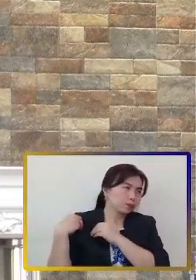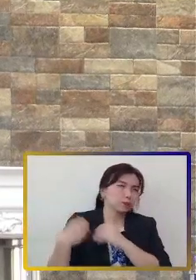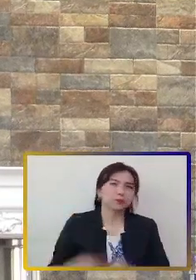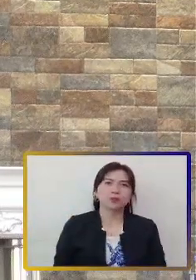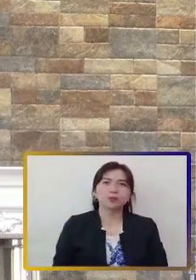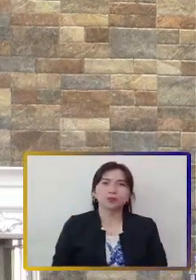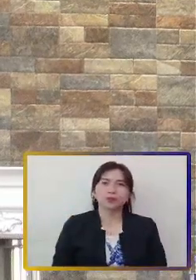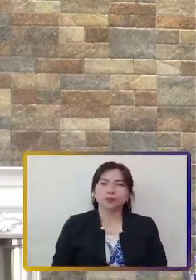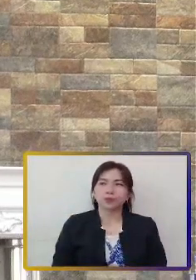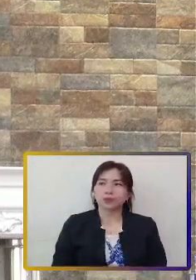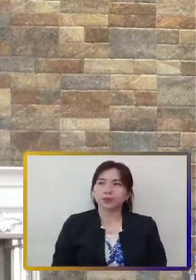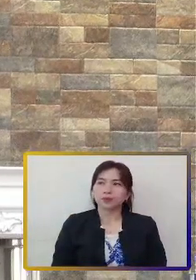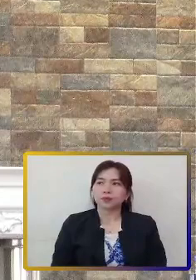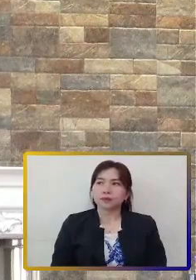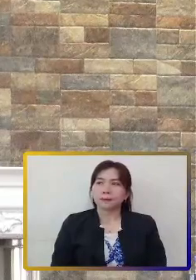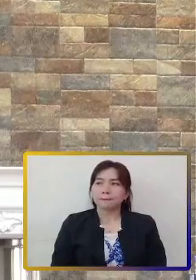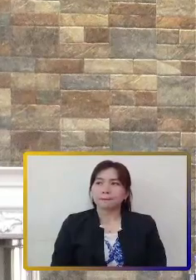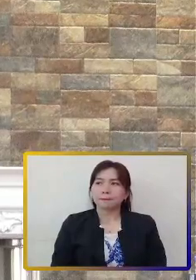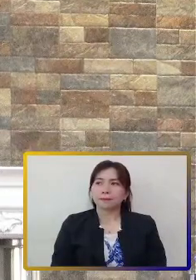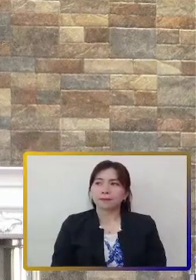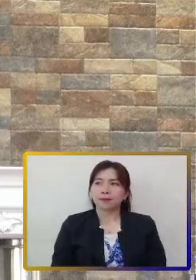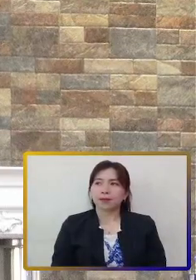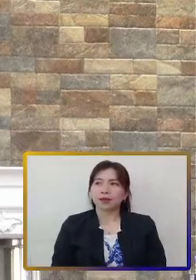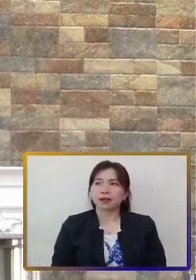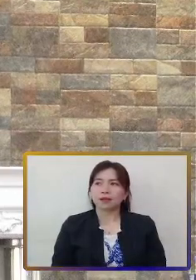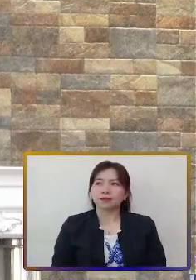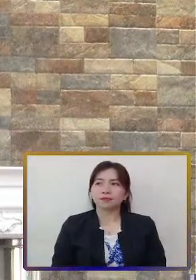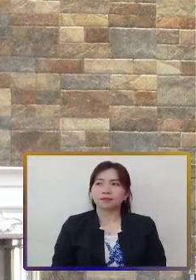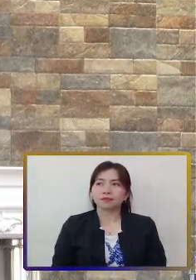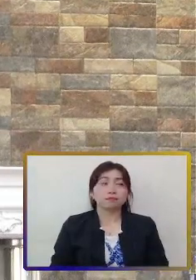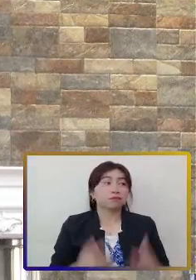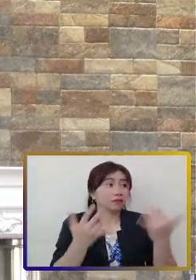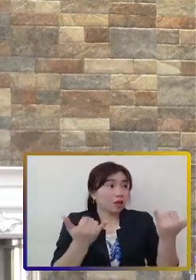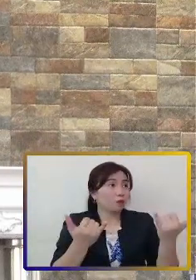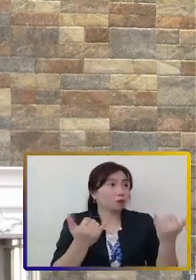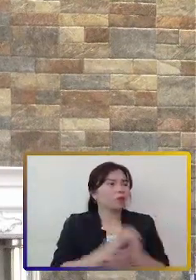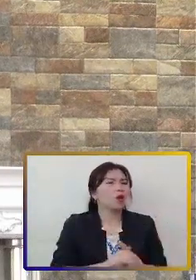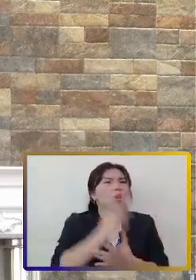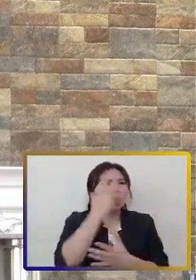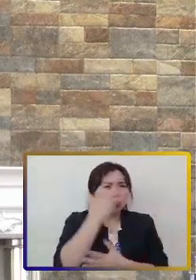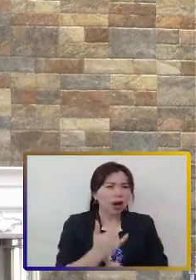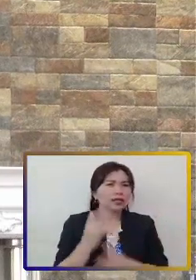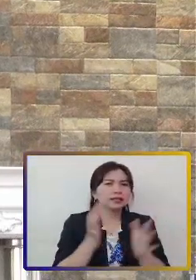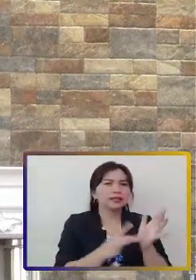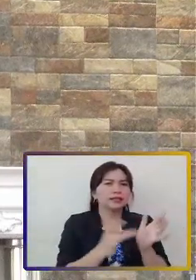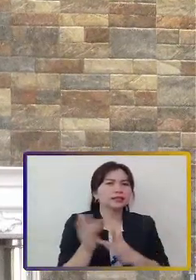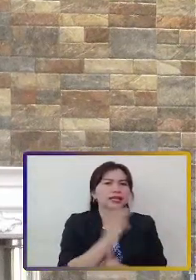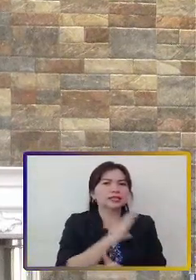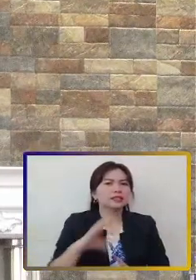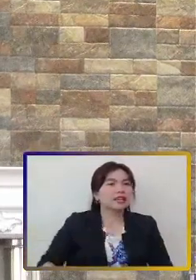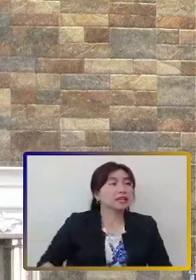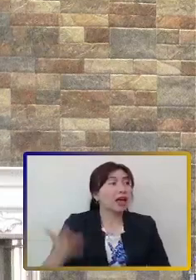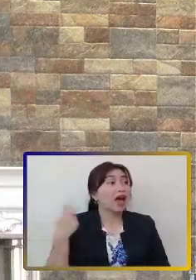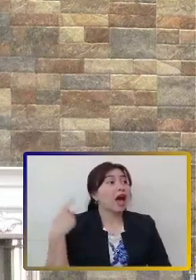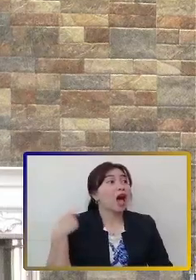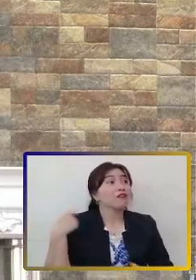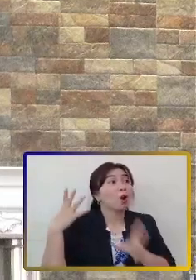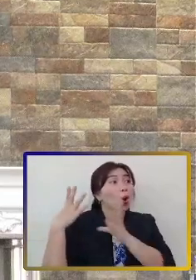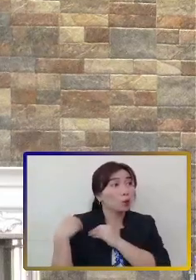naalala niyo po Bakit nasa panginoong jesukristo ang certain expectation nasa kanyaang eternal